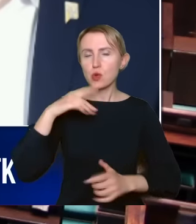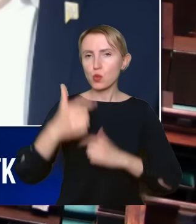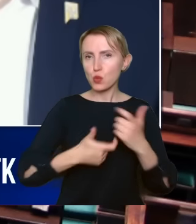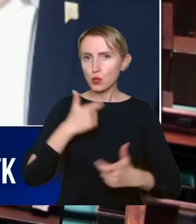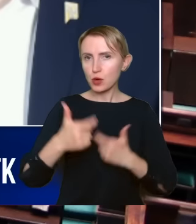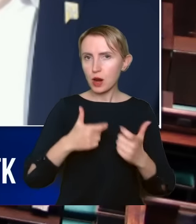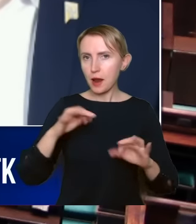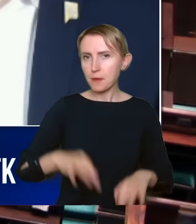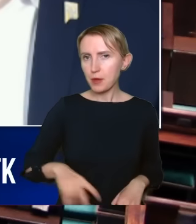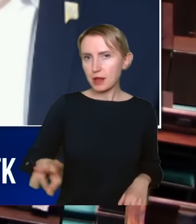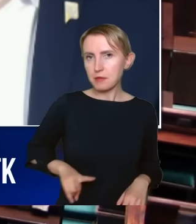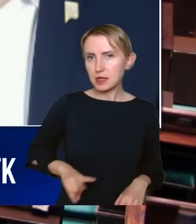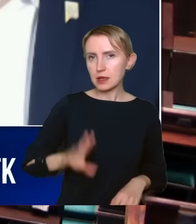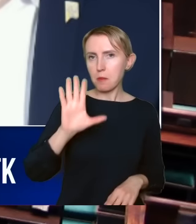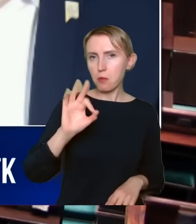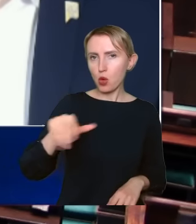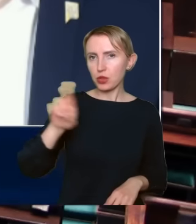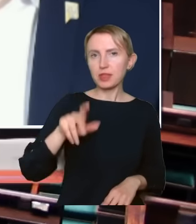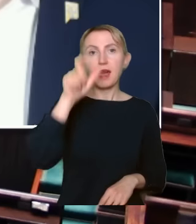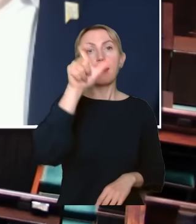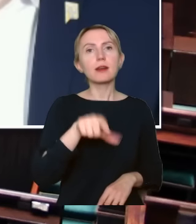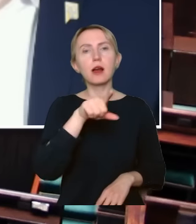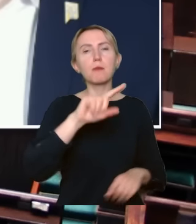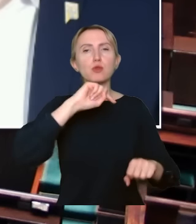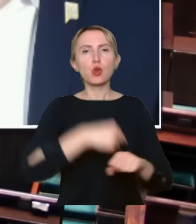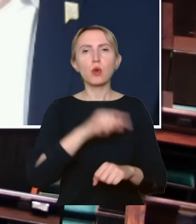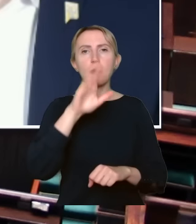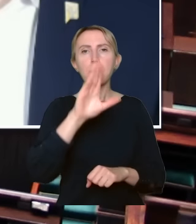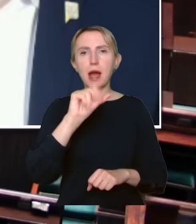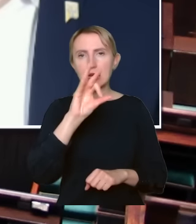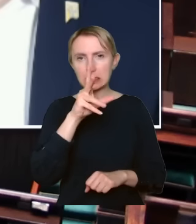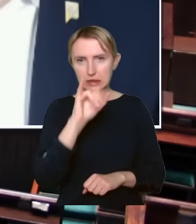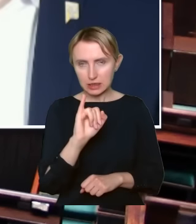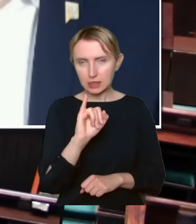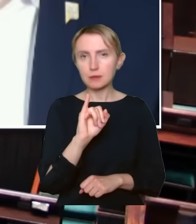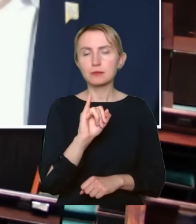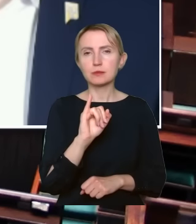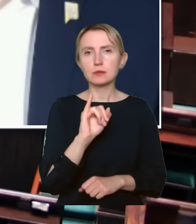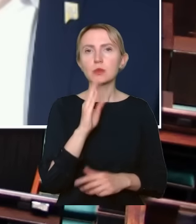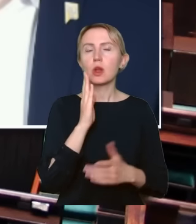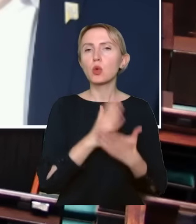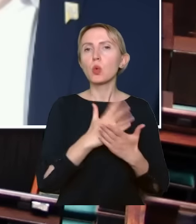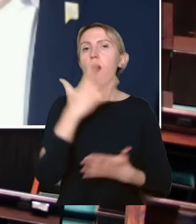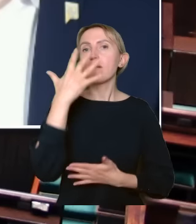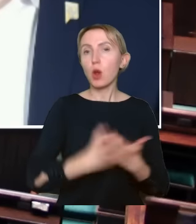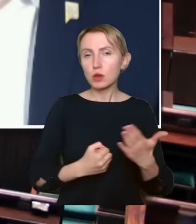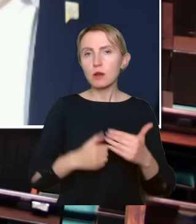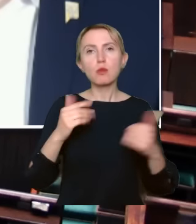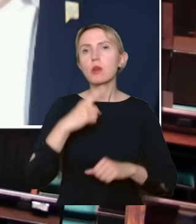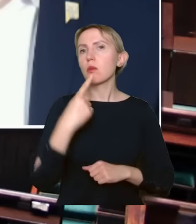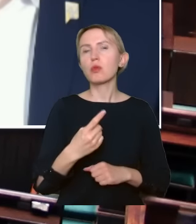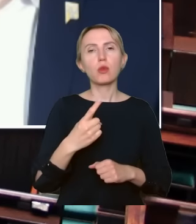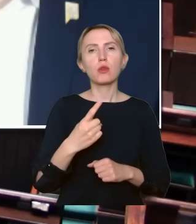pan minister Bodnar wobec pana prokuratora Barskiego, już jest wykorzystywany i można powiedzieć, że są